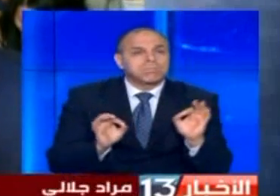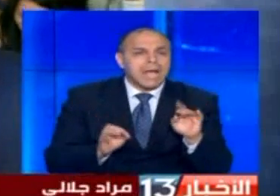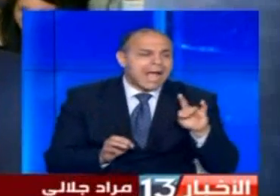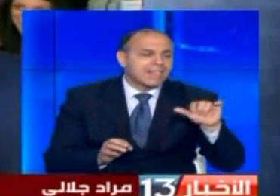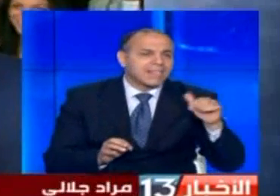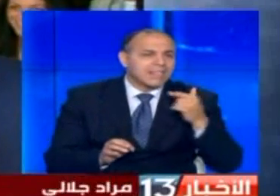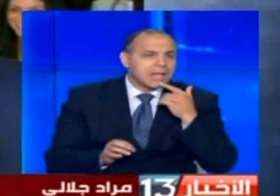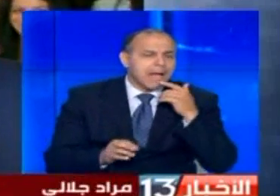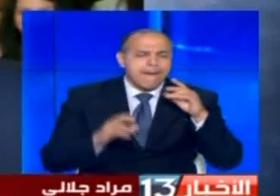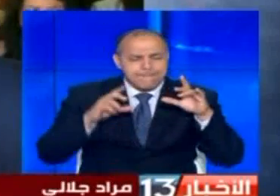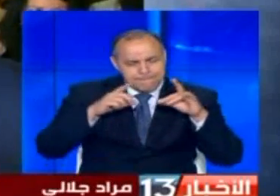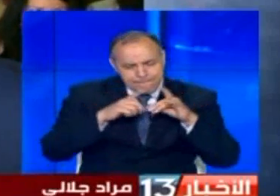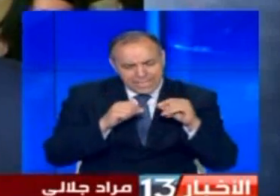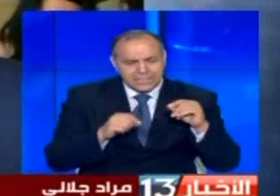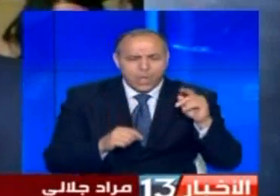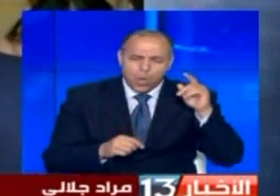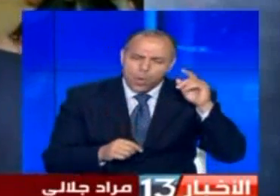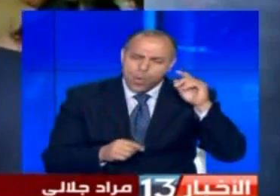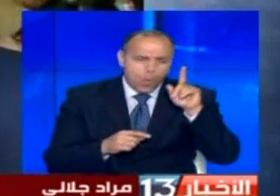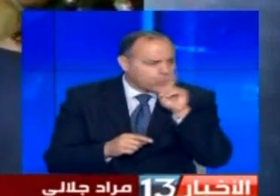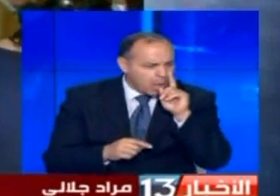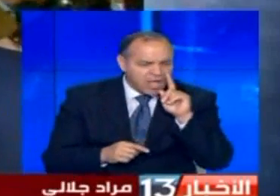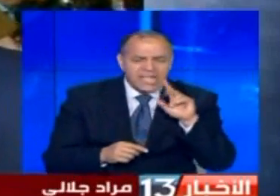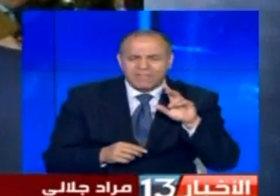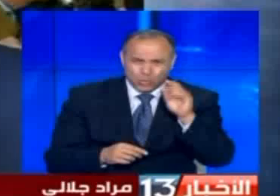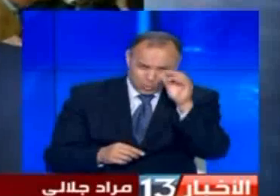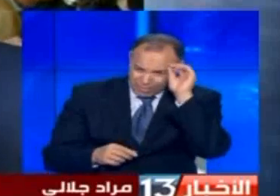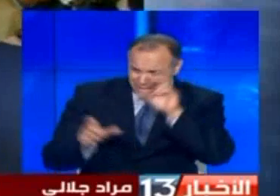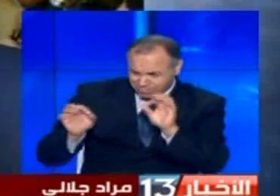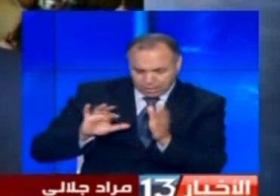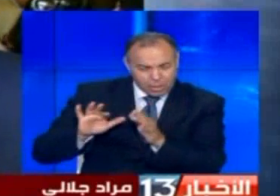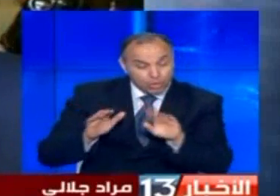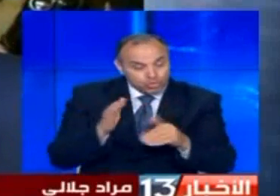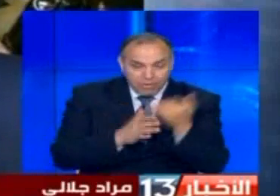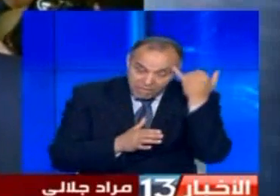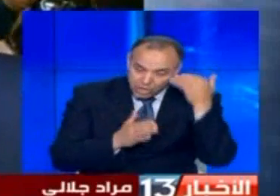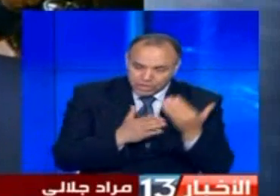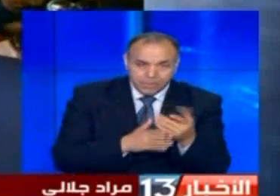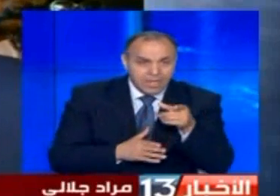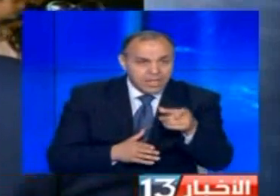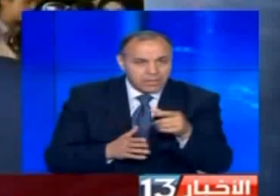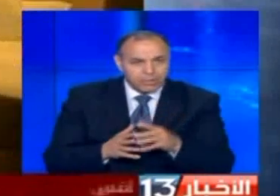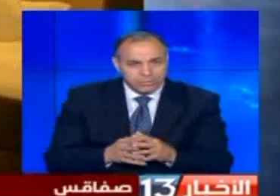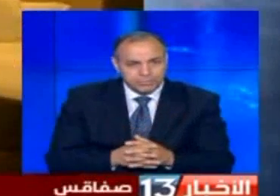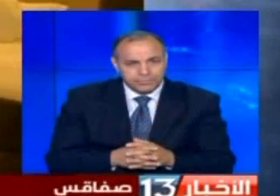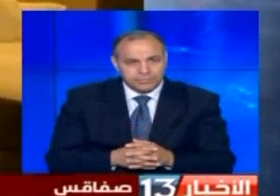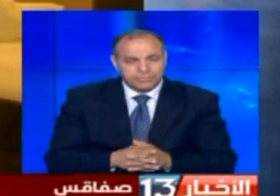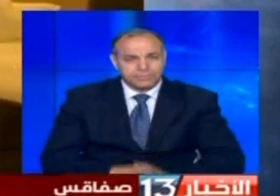موج في ماليزيا وفي دبي خرجنا على العادي والكلاسيكي الموجود في تونس يعني عملنا